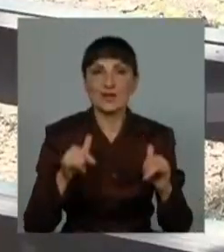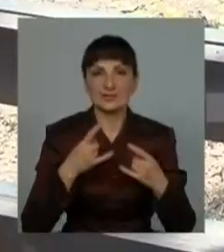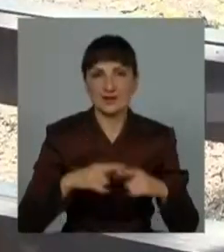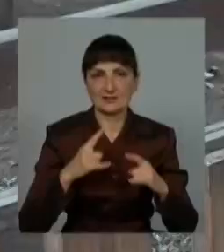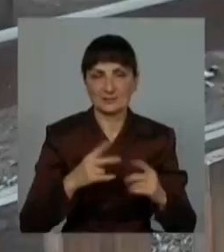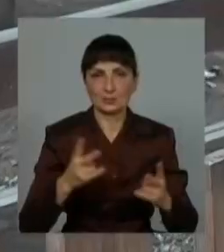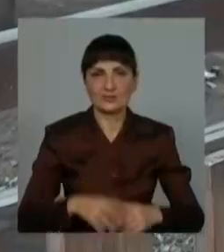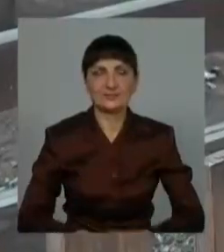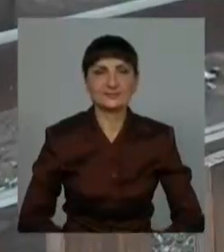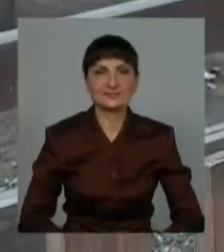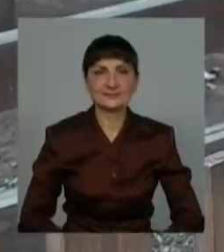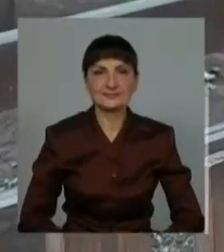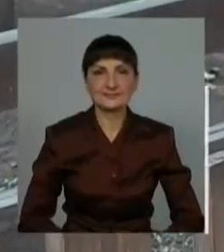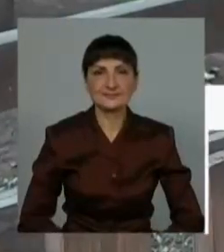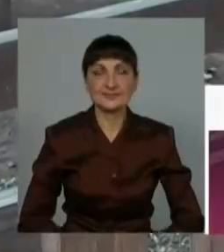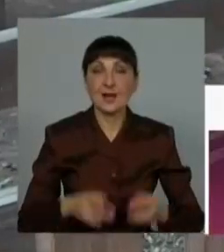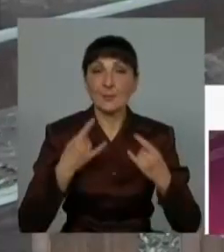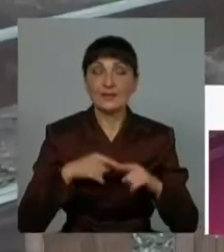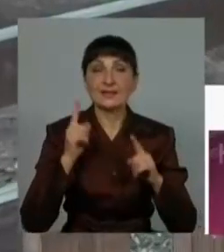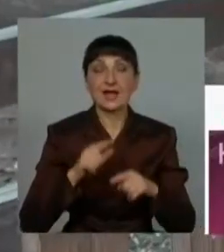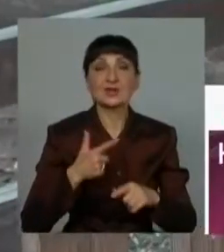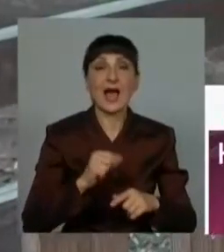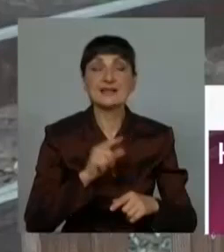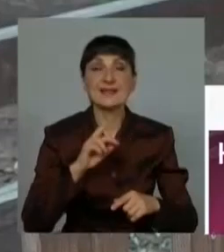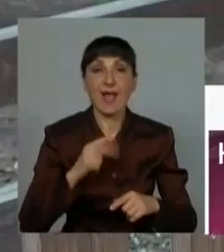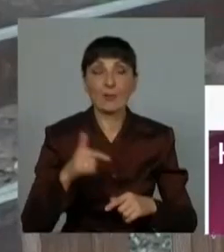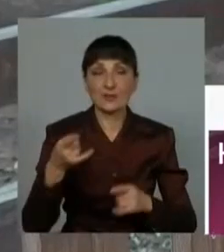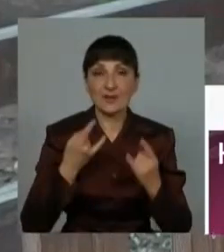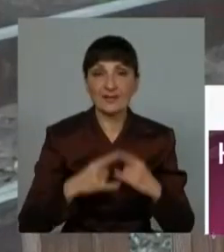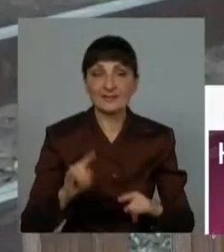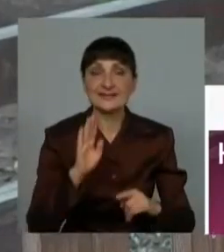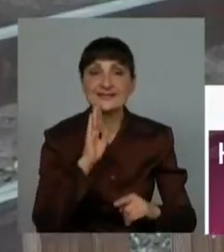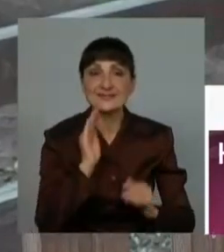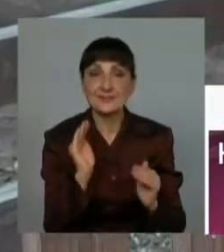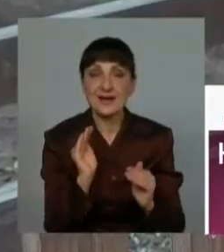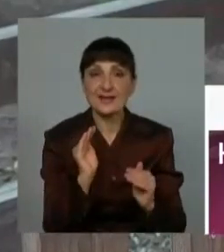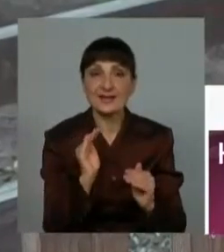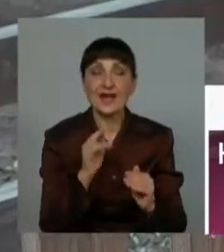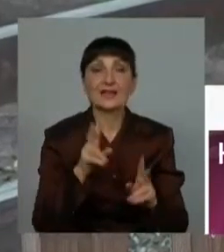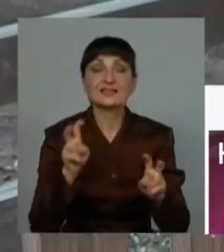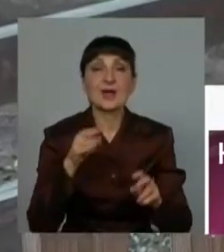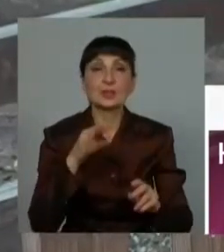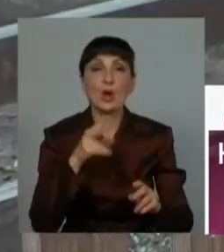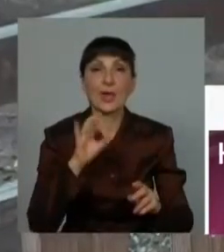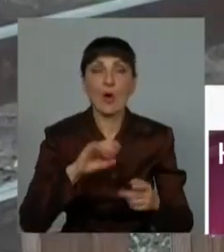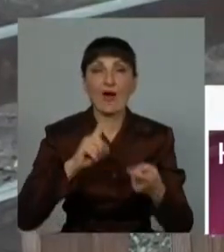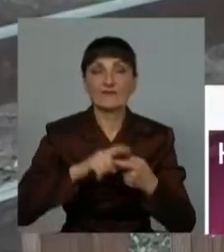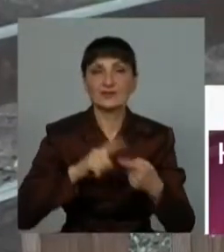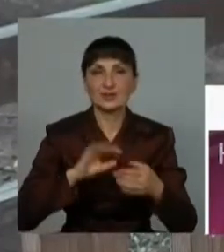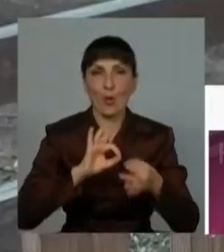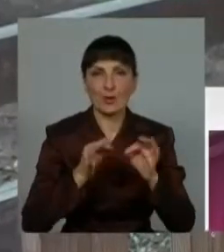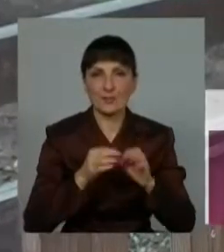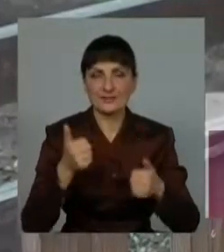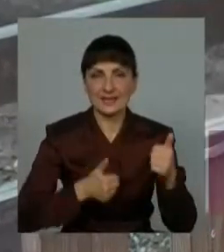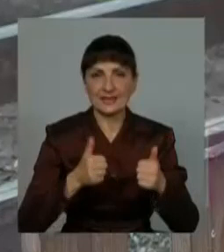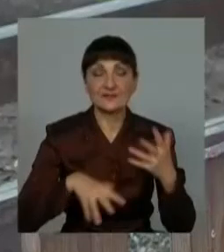популяцию. Пополнение было и в семье газели Орикса. У них появилась девочка Токио. Назвали ее в честь Олимпийских игр.